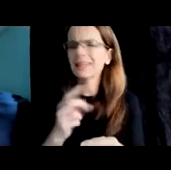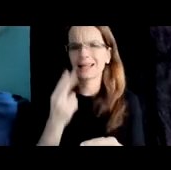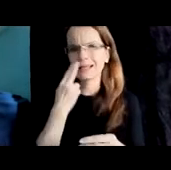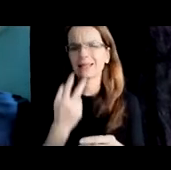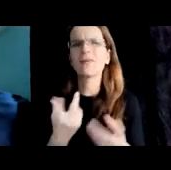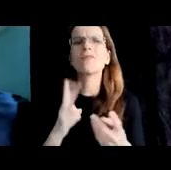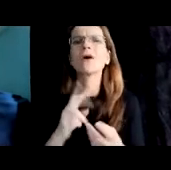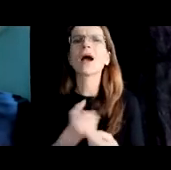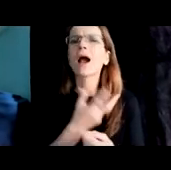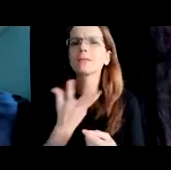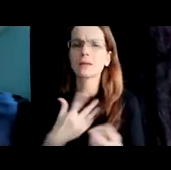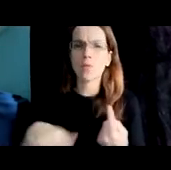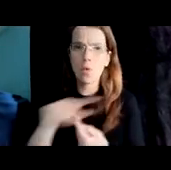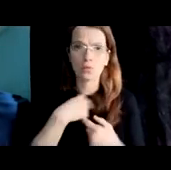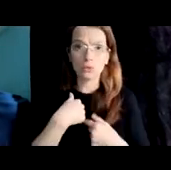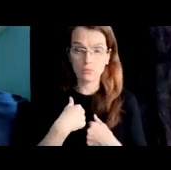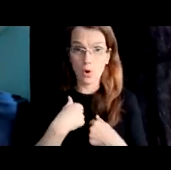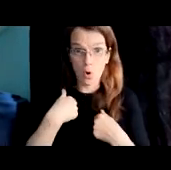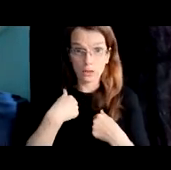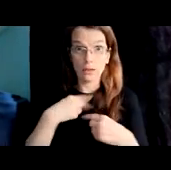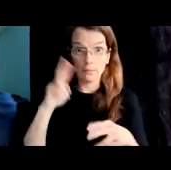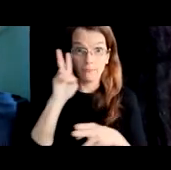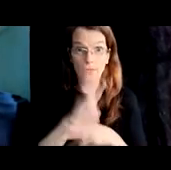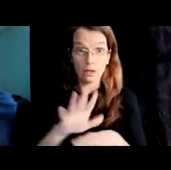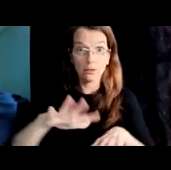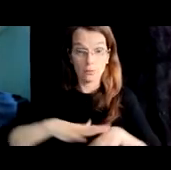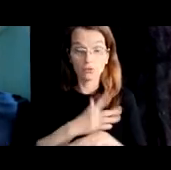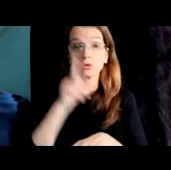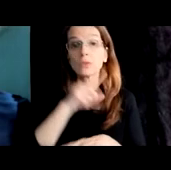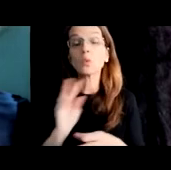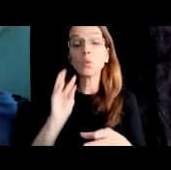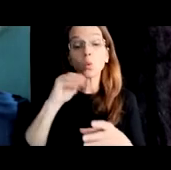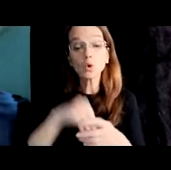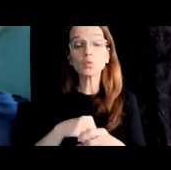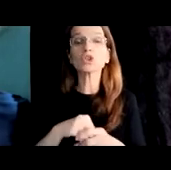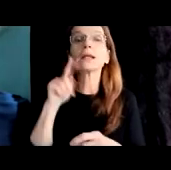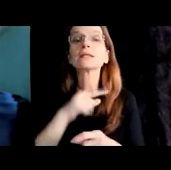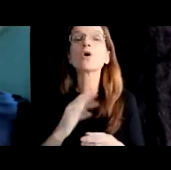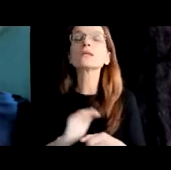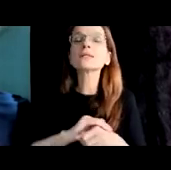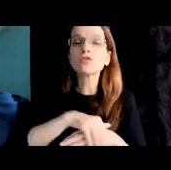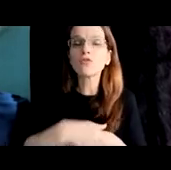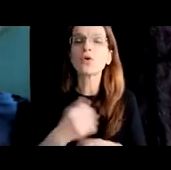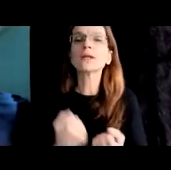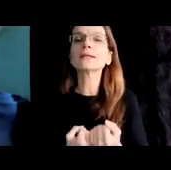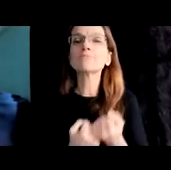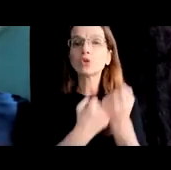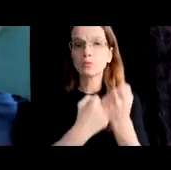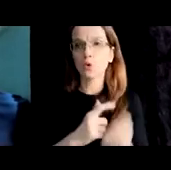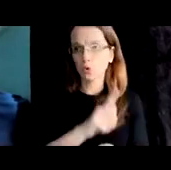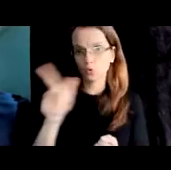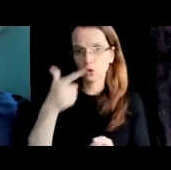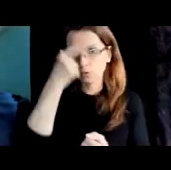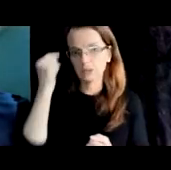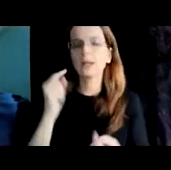okolju smo, počutimo varni in vključeni, ter smo zadovoljni s podporo drugih. Takrat